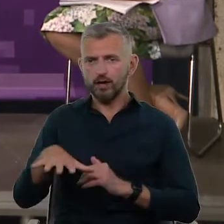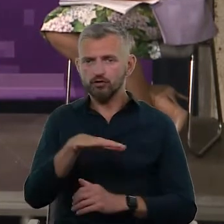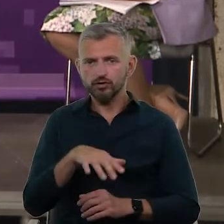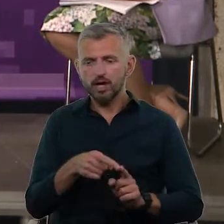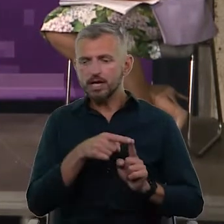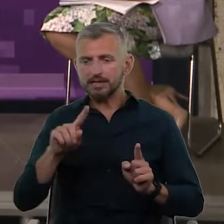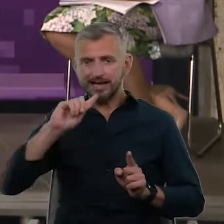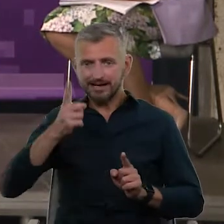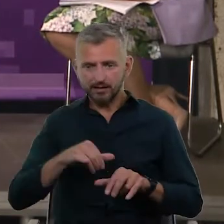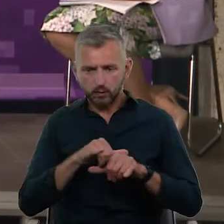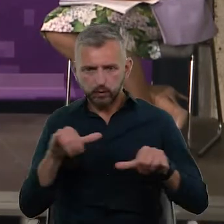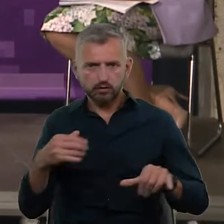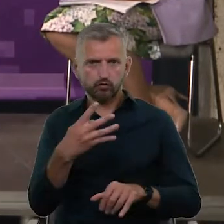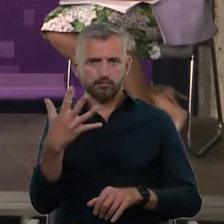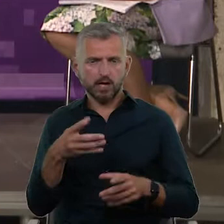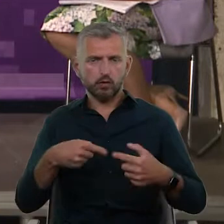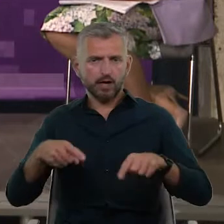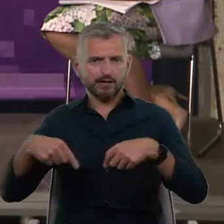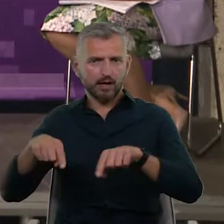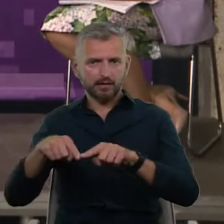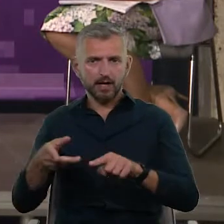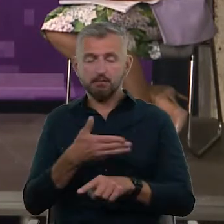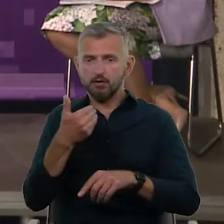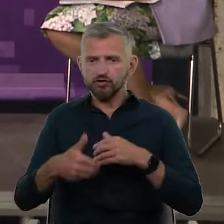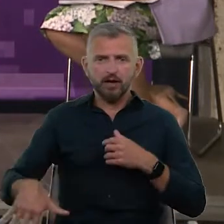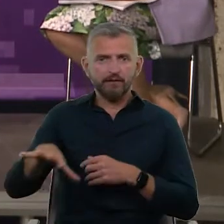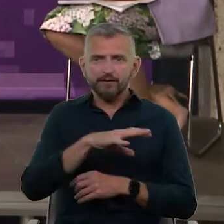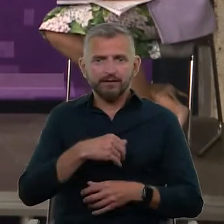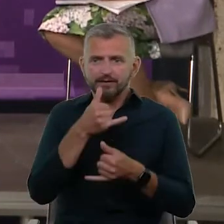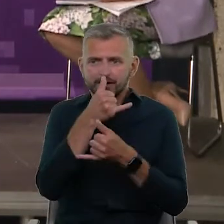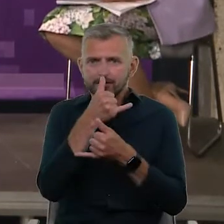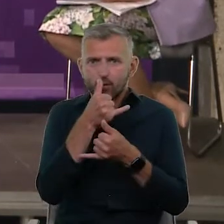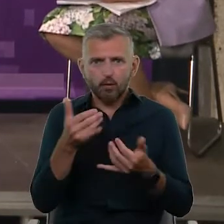їх стало 45 організацій. І ми вже всіх навіть не змогли